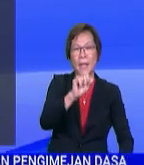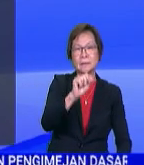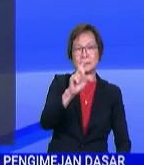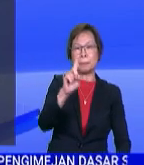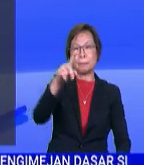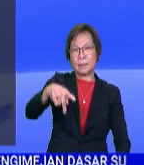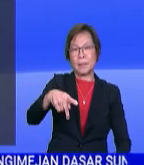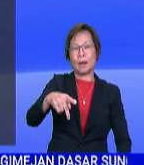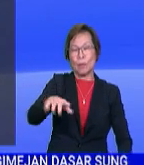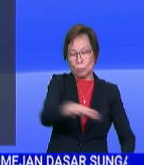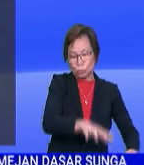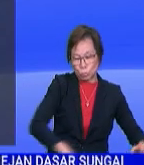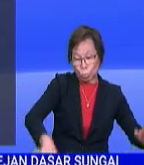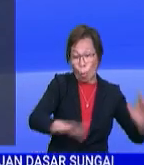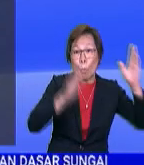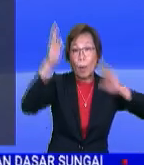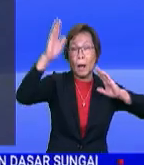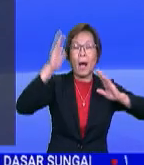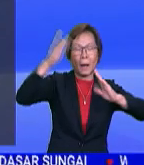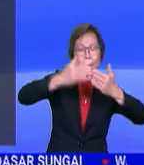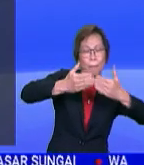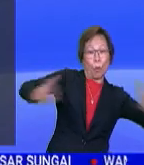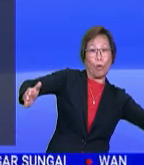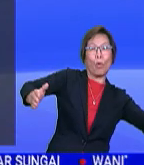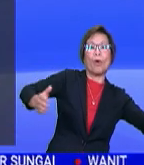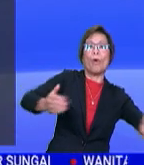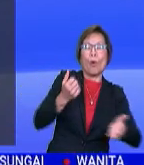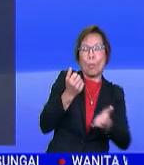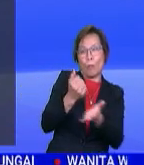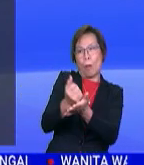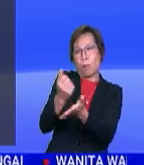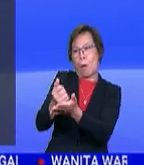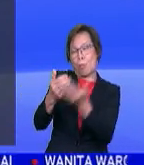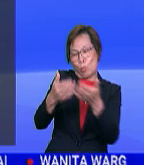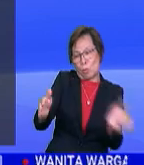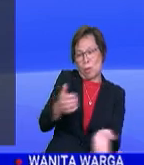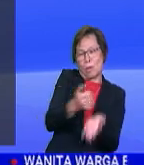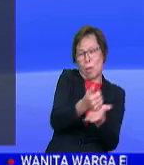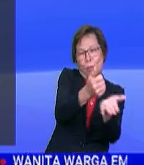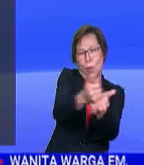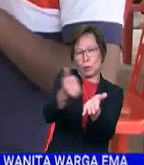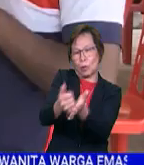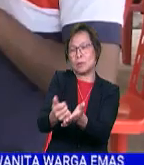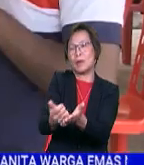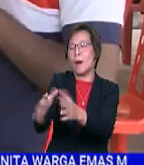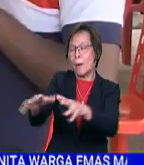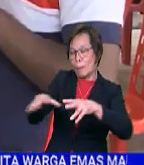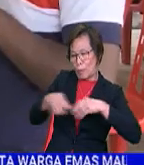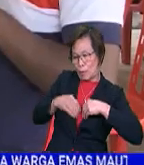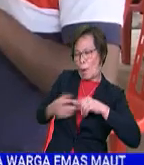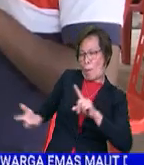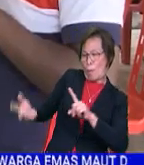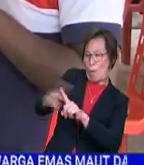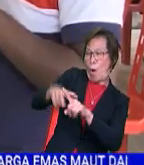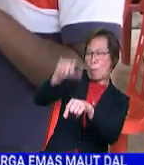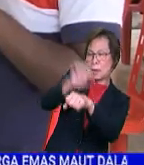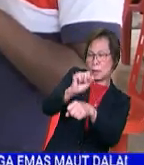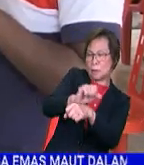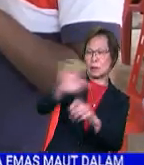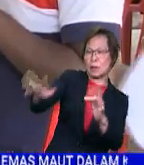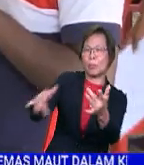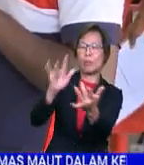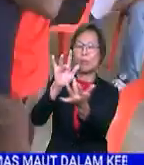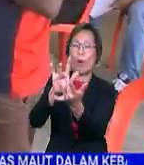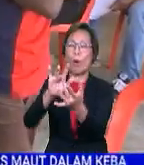di seluruh negara bakal dibuka untuk menyalurkan bantuan dan menerima permohonan pekerjaan dengan